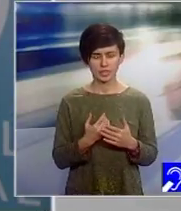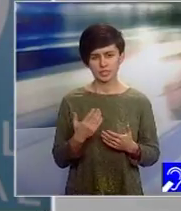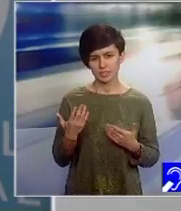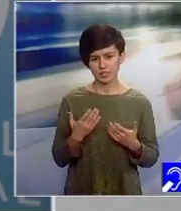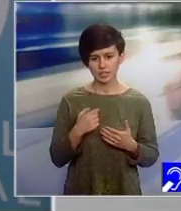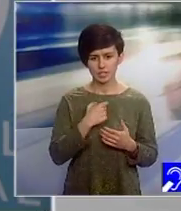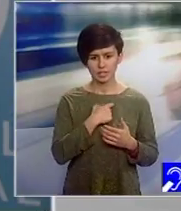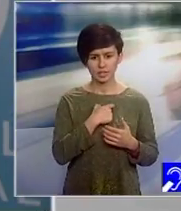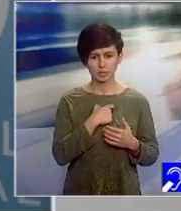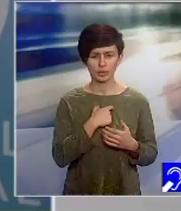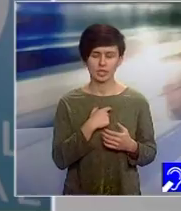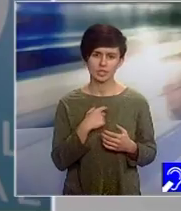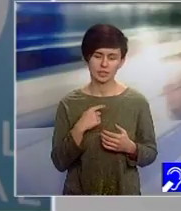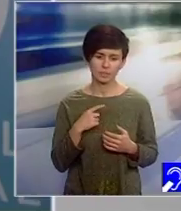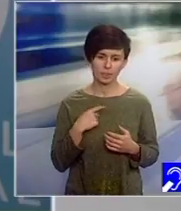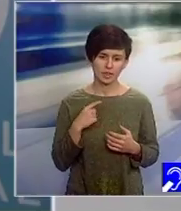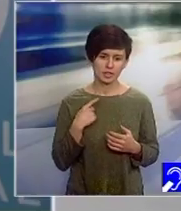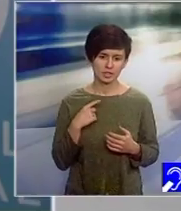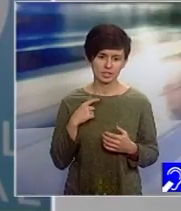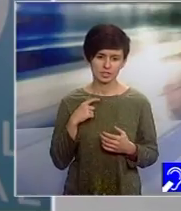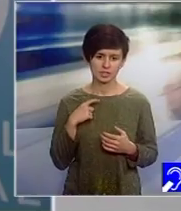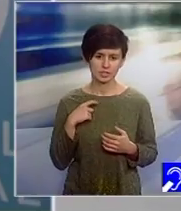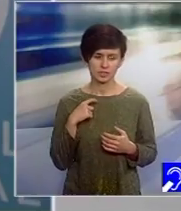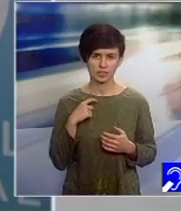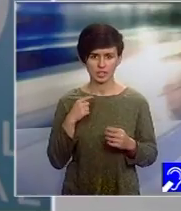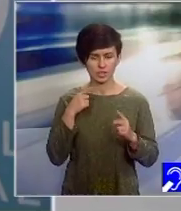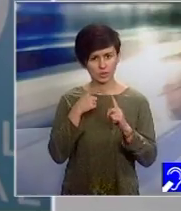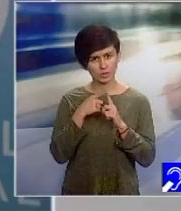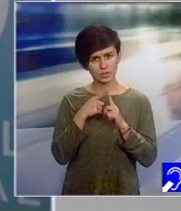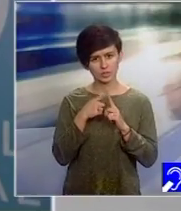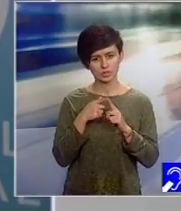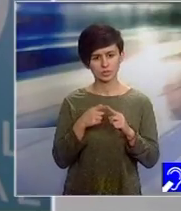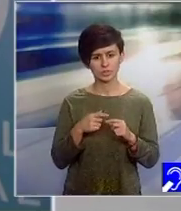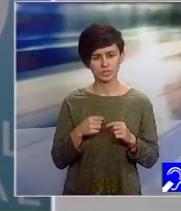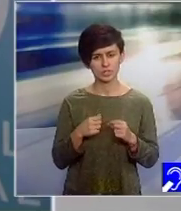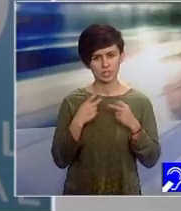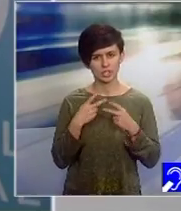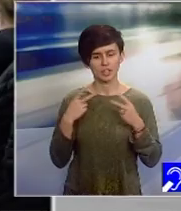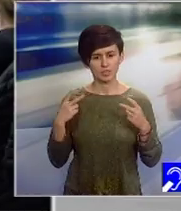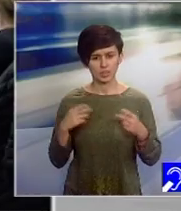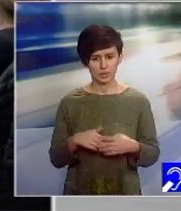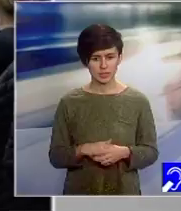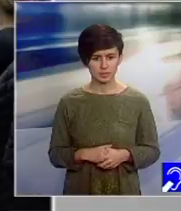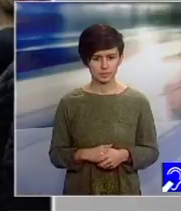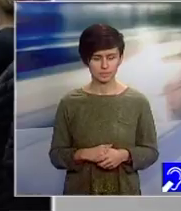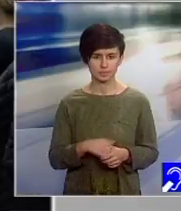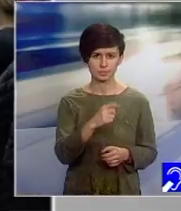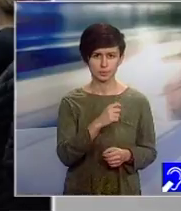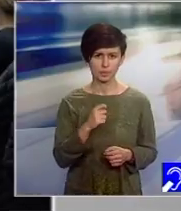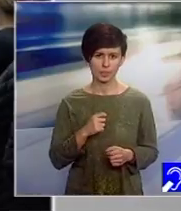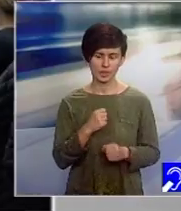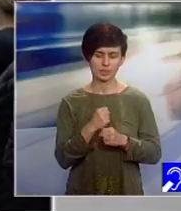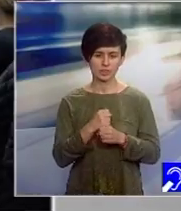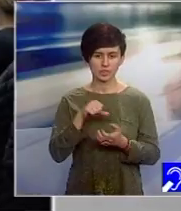care poate să fie oricând o sursă de interes și de valorificare. Proiectul inițiat de